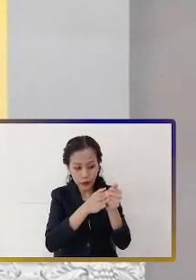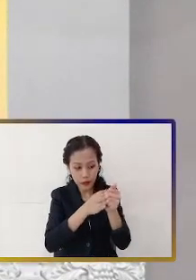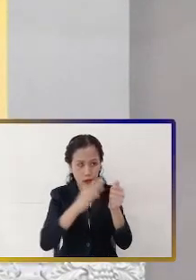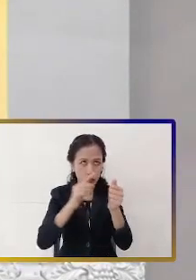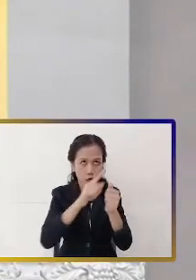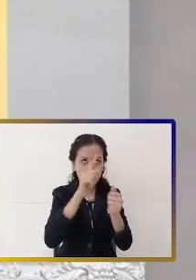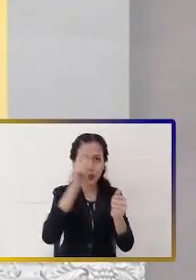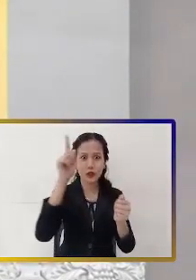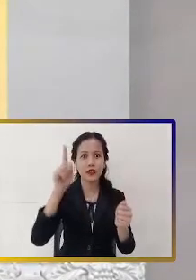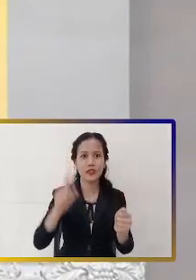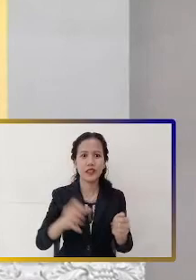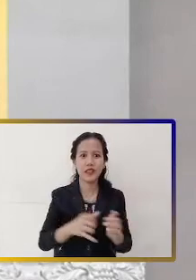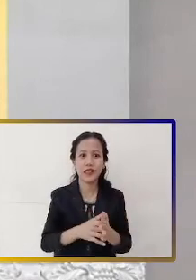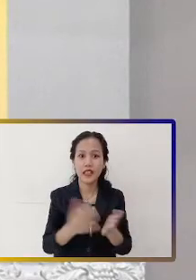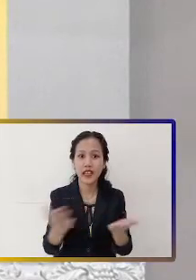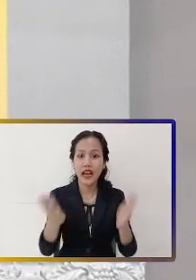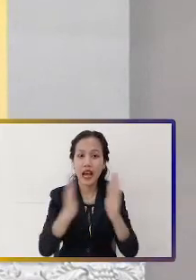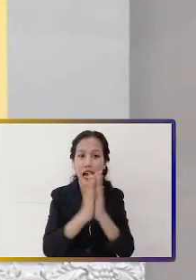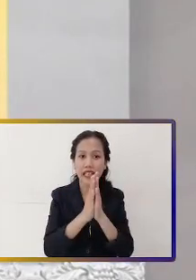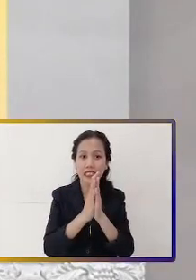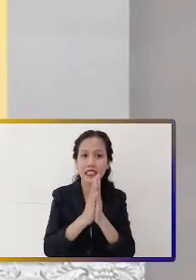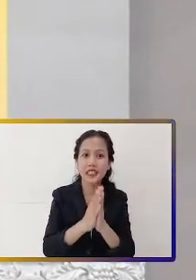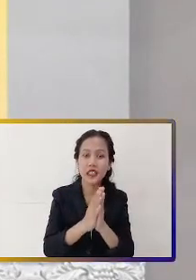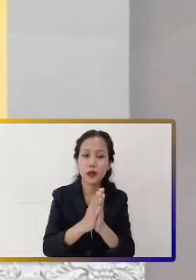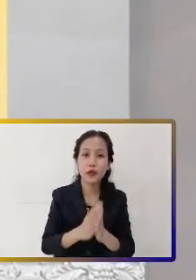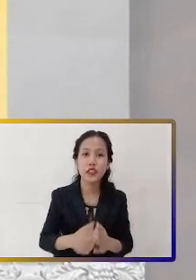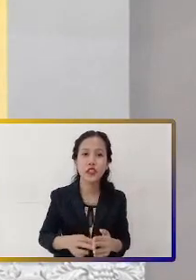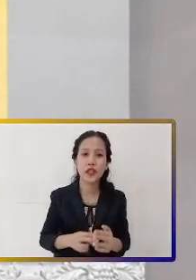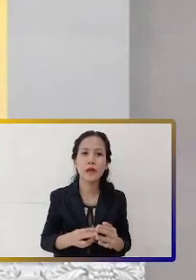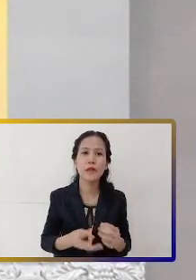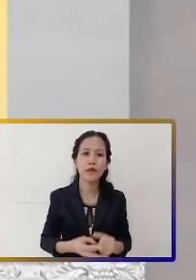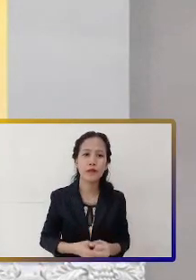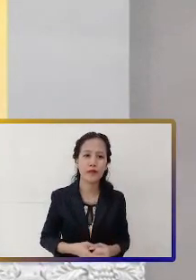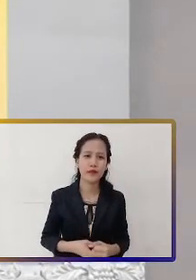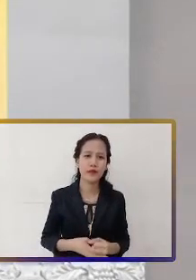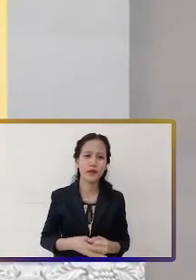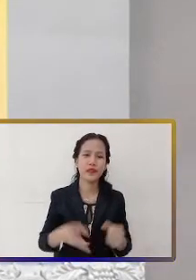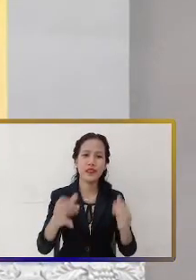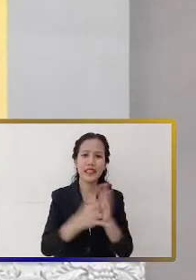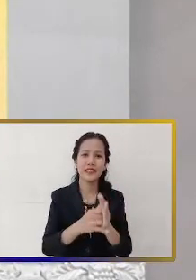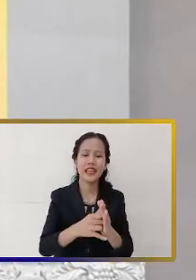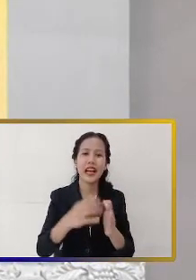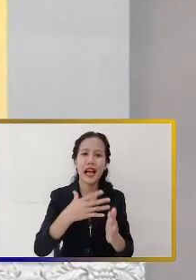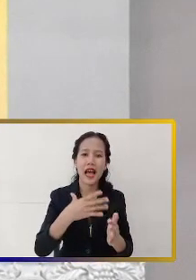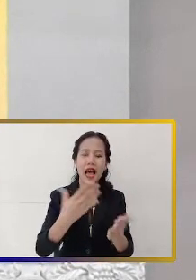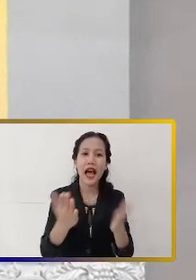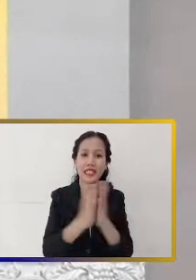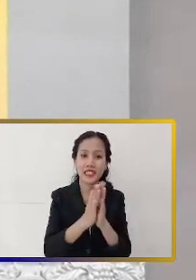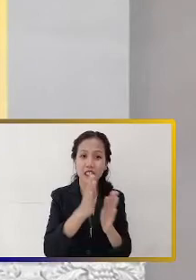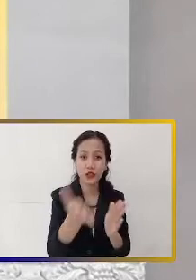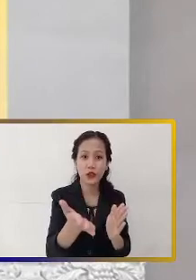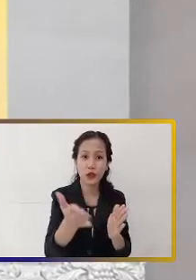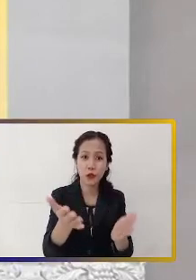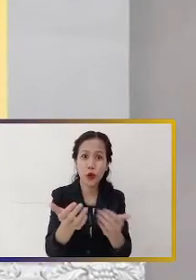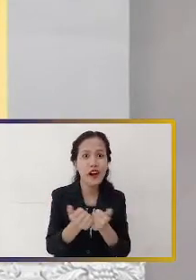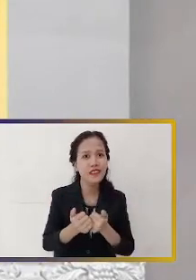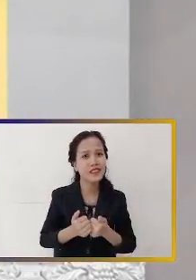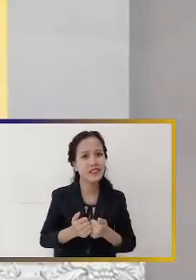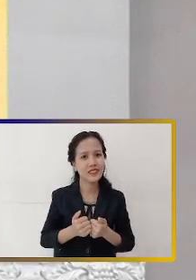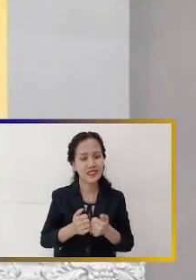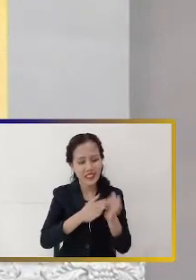One time lang, Panginoon, kinakailangan maging mas bata ako sa aking asawa.